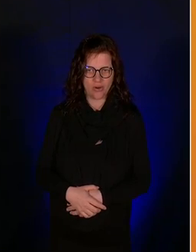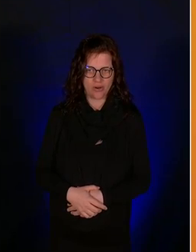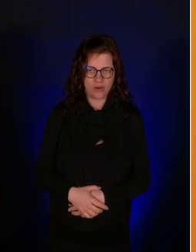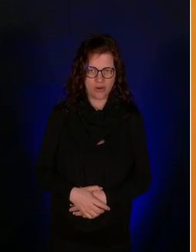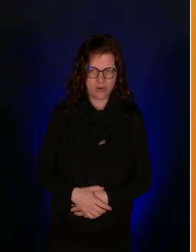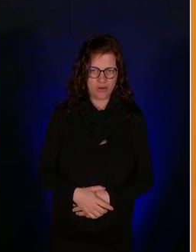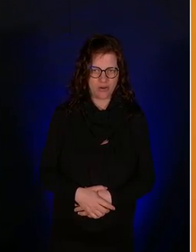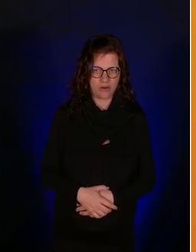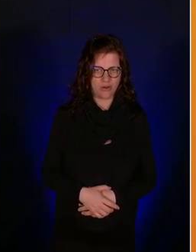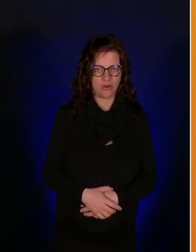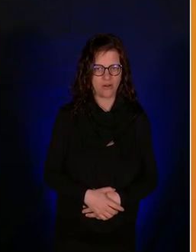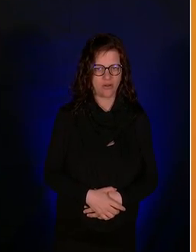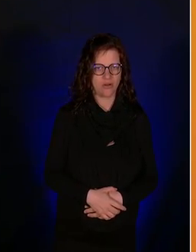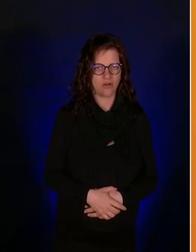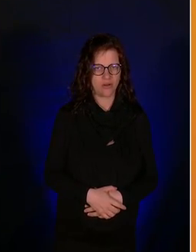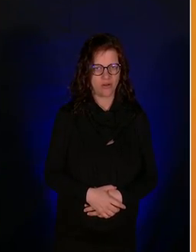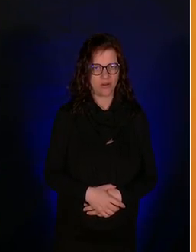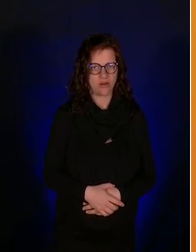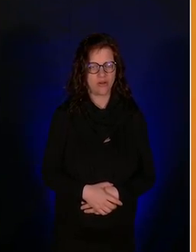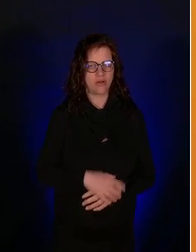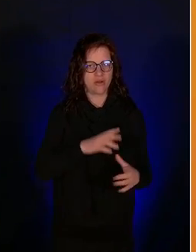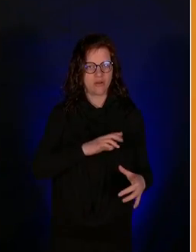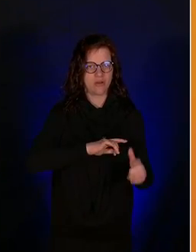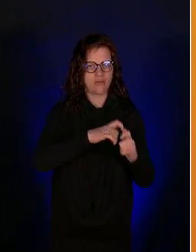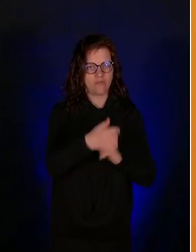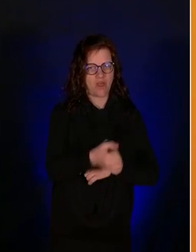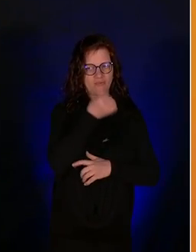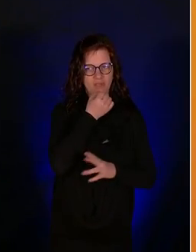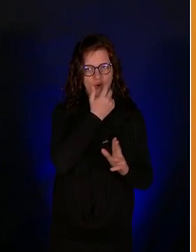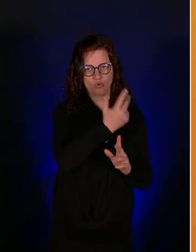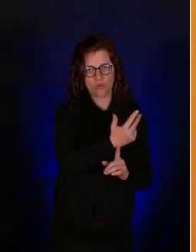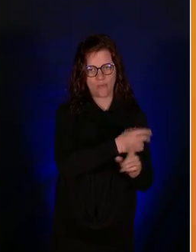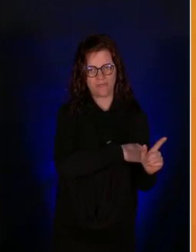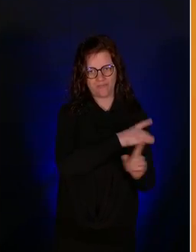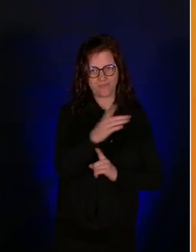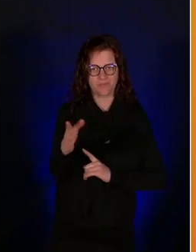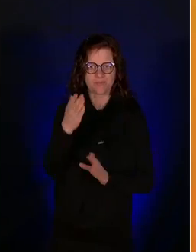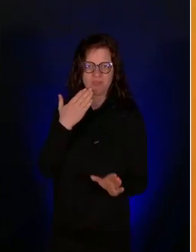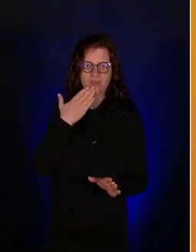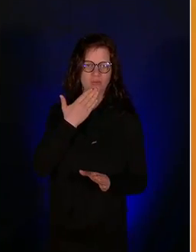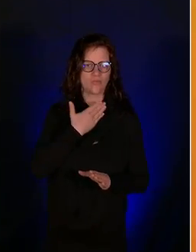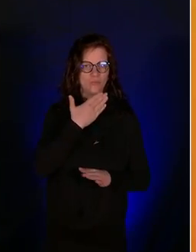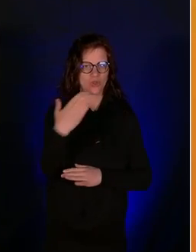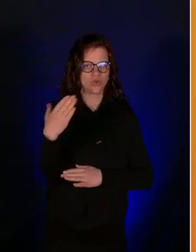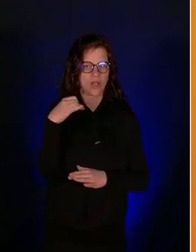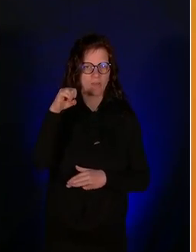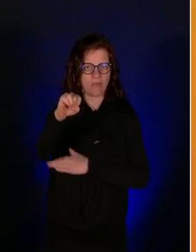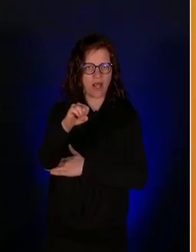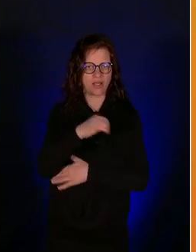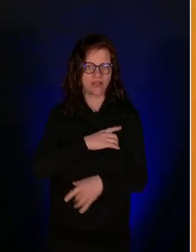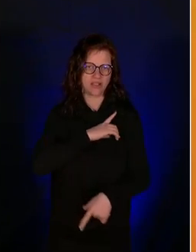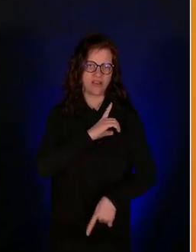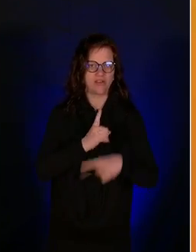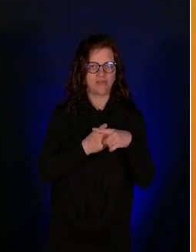Ok, et donc Christophe okay, se prépare bon. Au micro 3. D'accord, donc vas-y Véronique. Okay. Bonjour mes camarades, donc, je suis de la Fédé